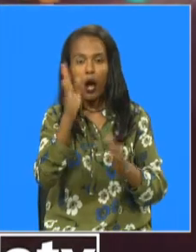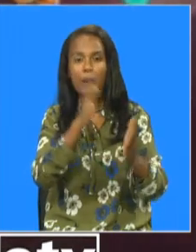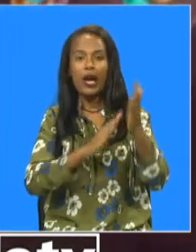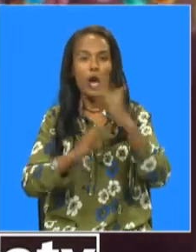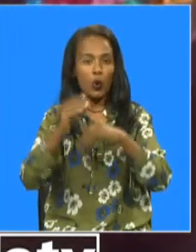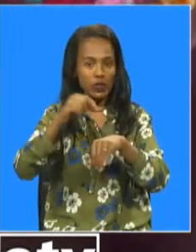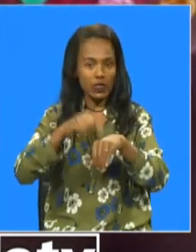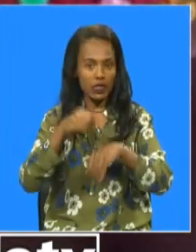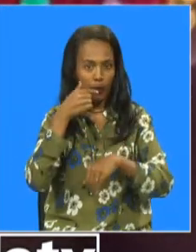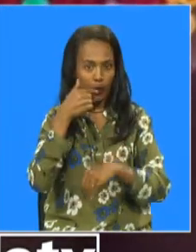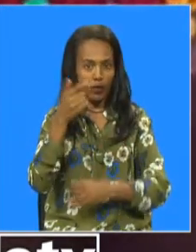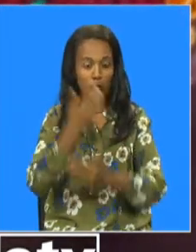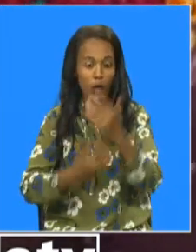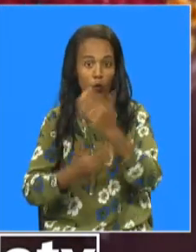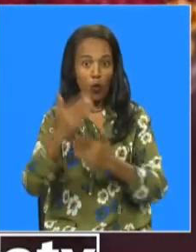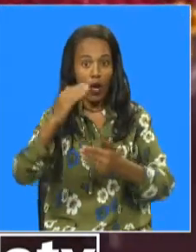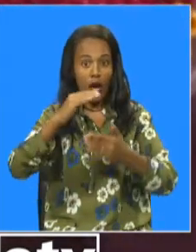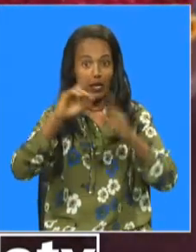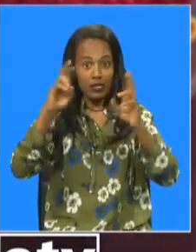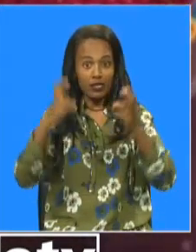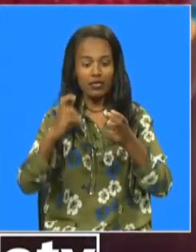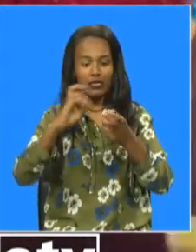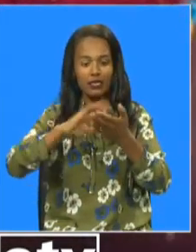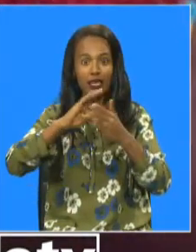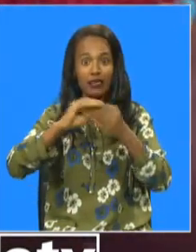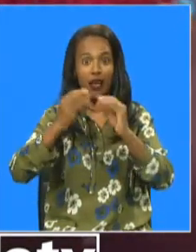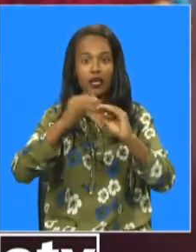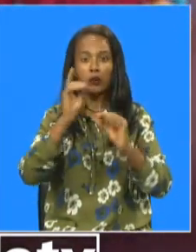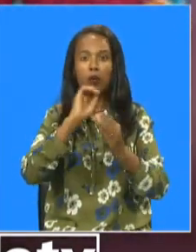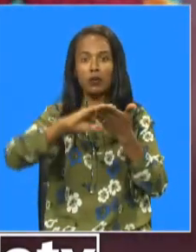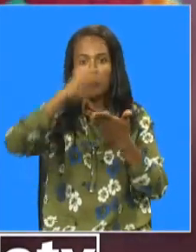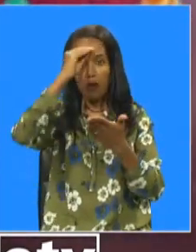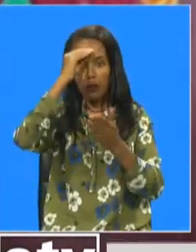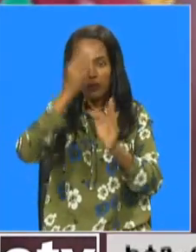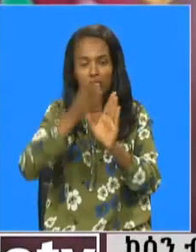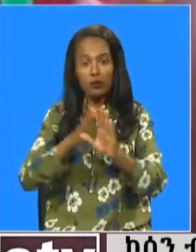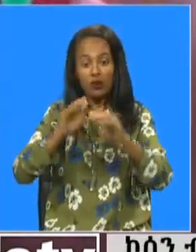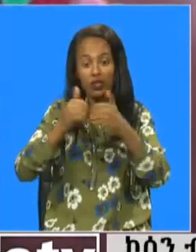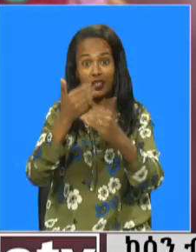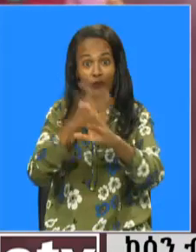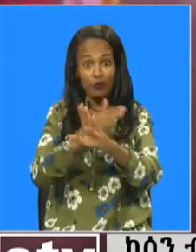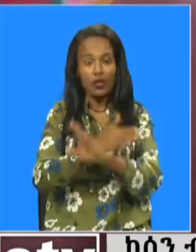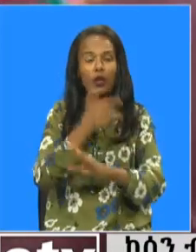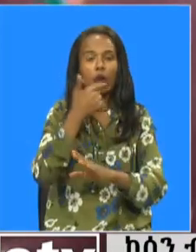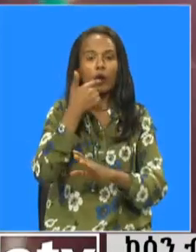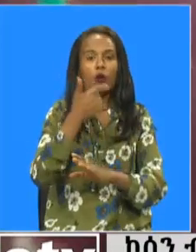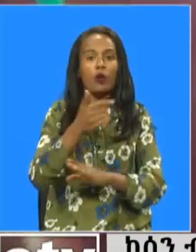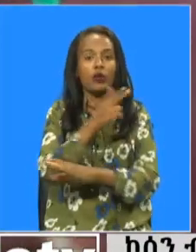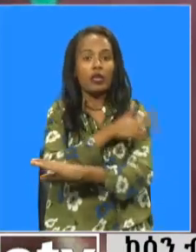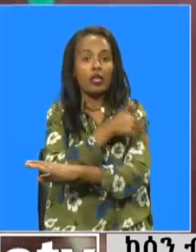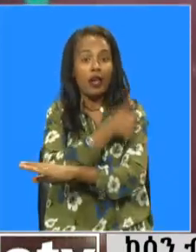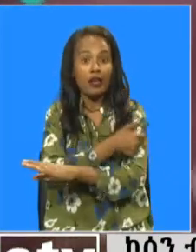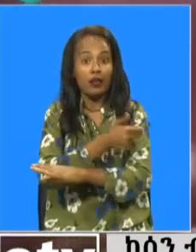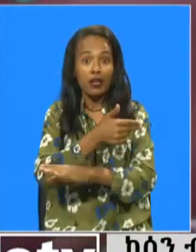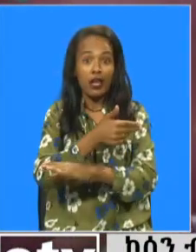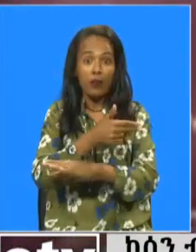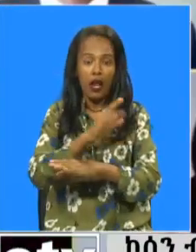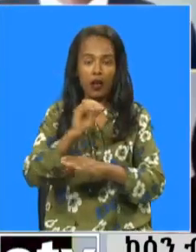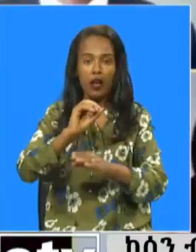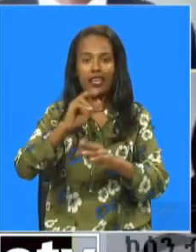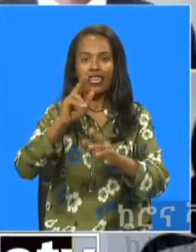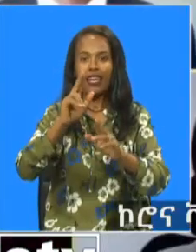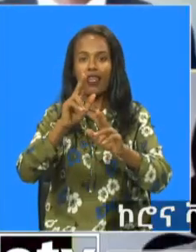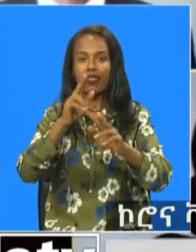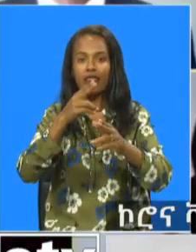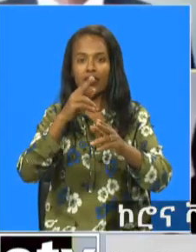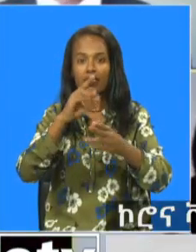በሚል የመወያያ ርዕስ ከታሪክ ምን እንማር፣ በስነ ልቦናስ እንዴት እንጠቅር የሚሉ አውዶችን የህክምናና የታሪክ ባለሙያዎችን አሳትፎ ቴክኖሎጂን